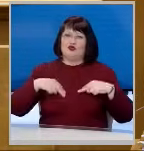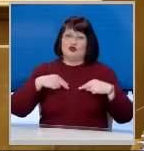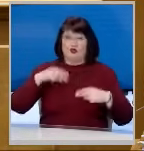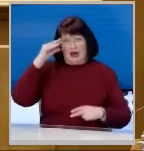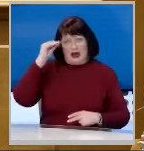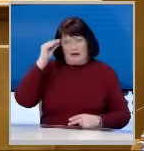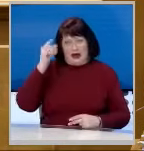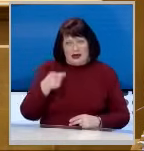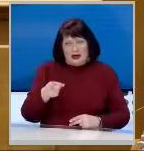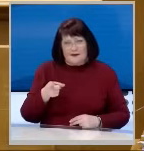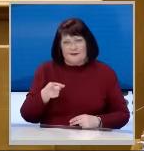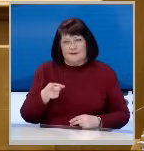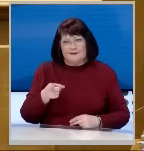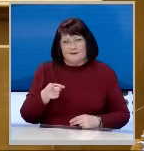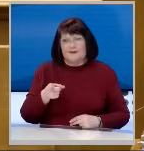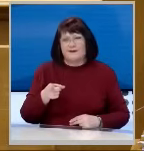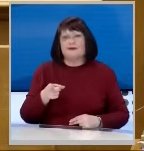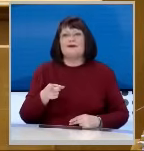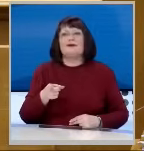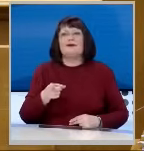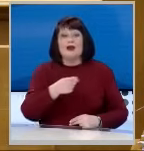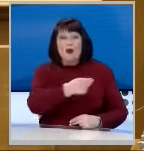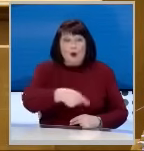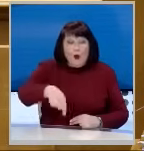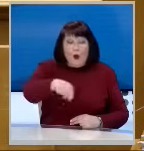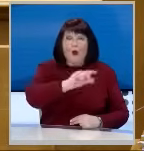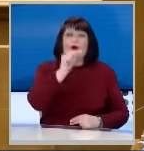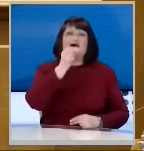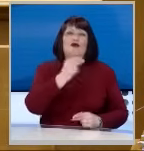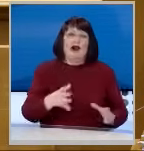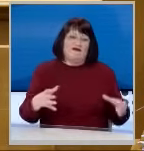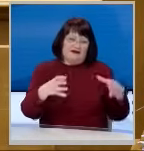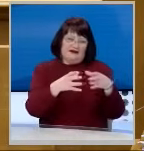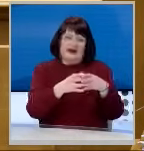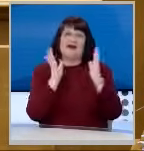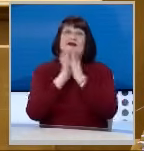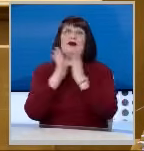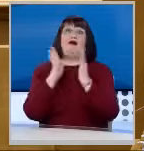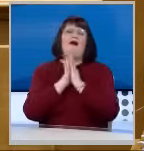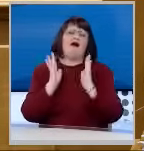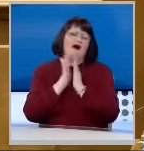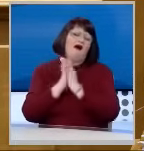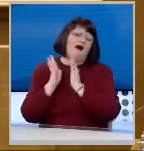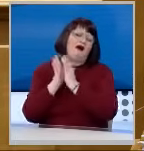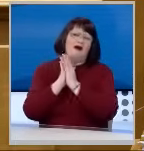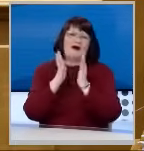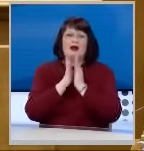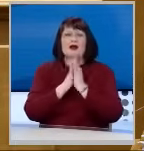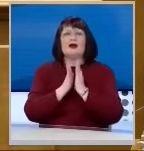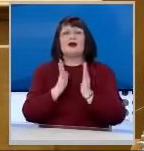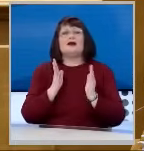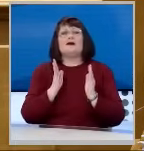τα καραμανλή από σύσσωμη την κοινοβουλευτική σας ομάδα που με αυτό τον τρόπο